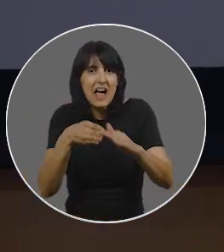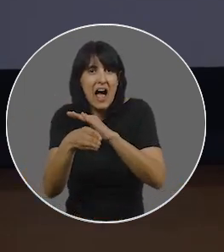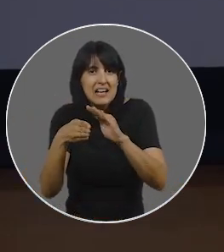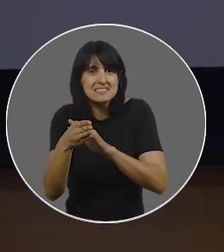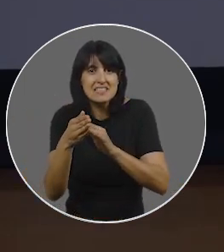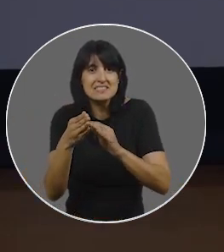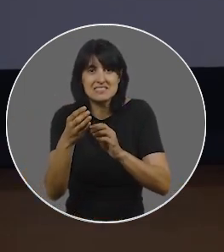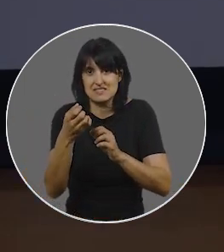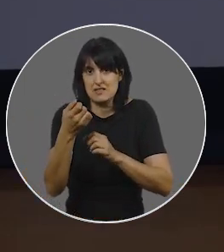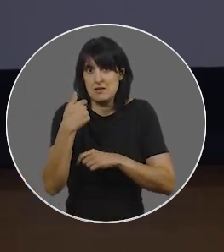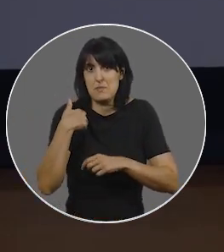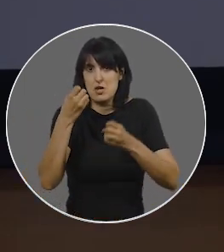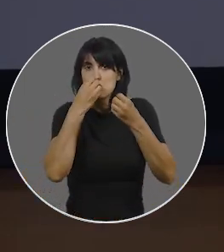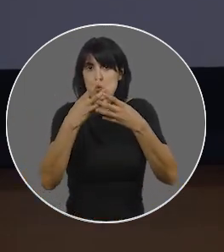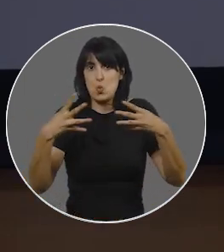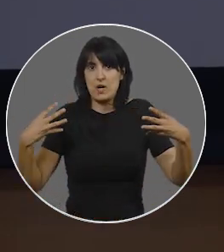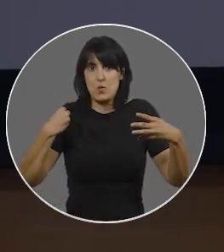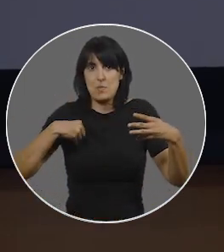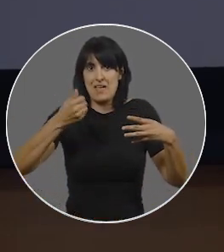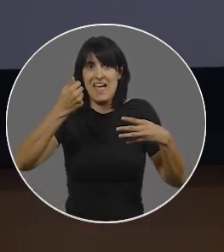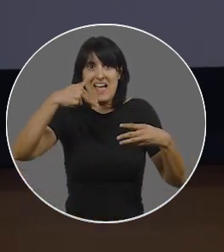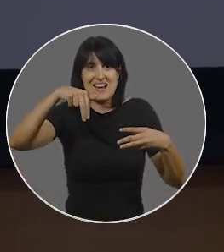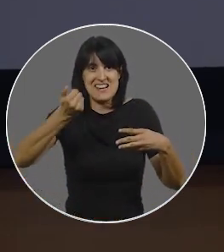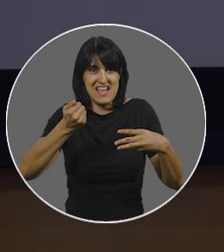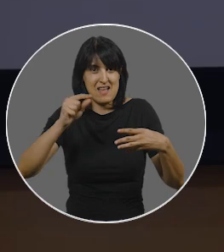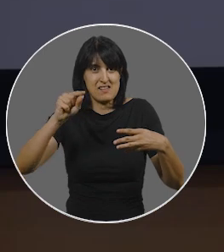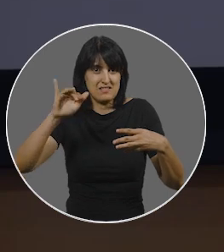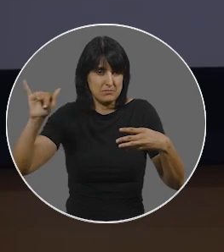o el que siguin, podeu escriure a